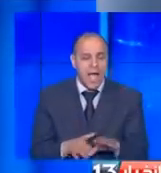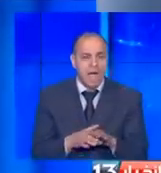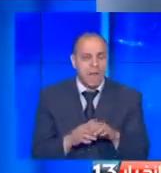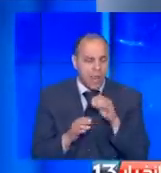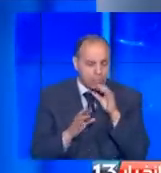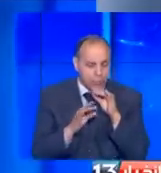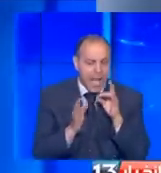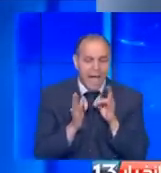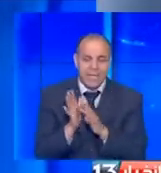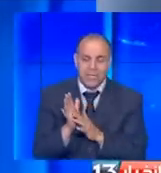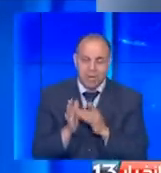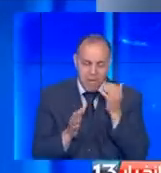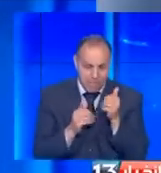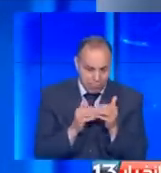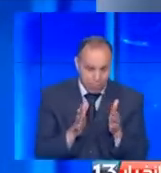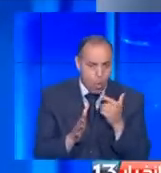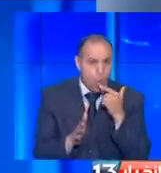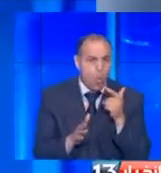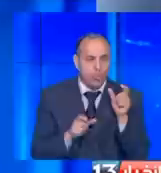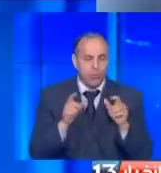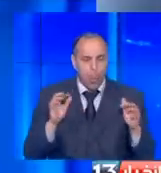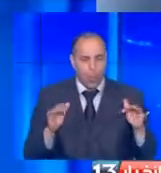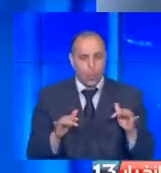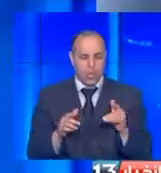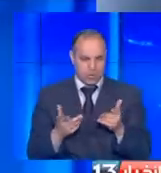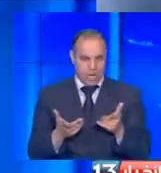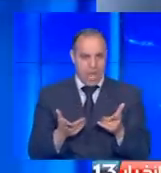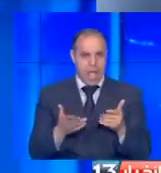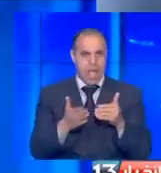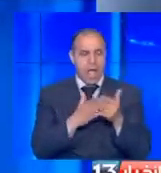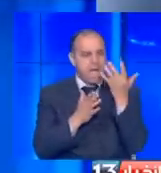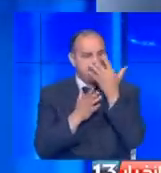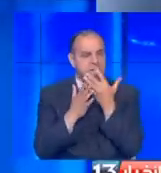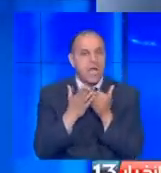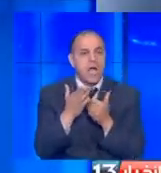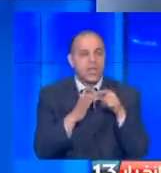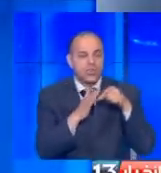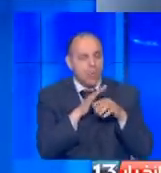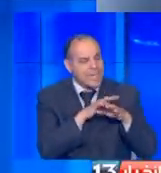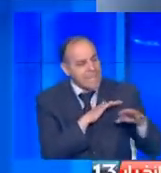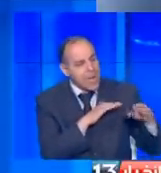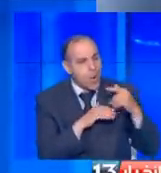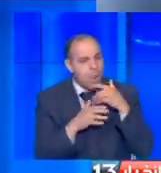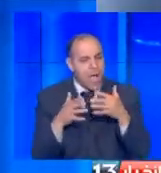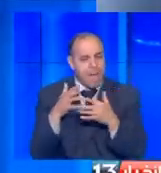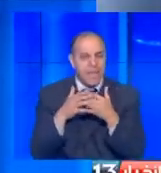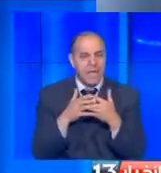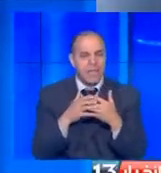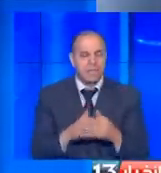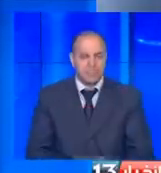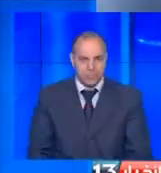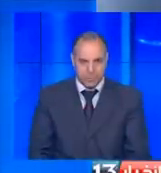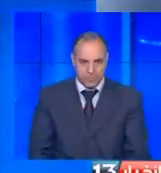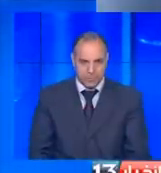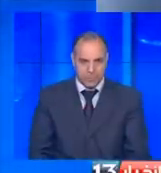جاز قرطاج، افتتاح سافر بالجمهور الذي واكبه إلى إفريقيا جنوب الصحراء والولايات المتحدة